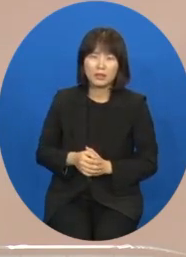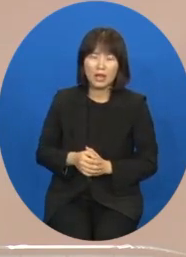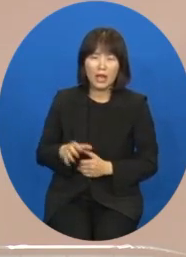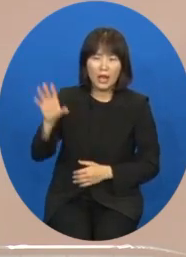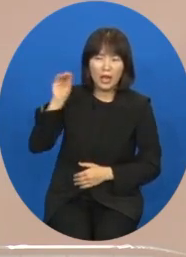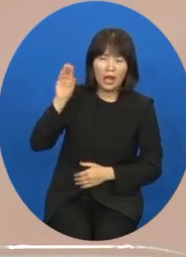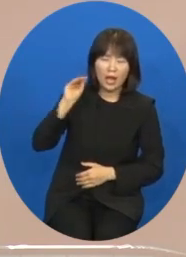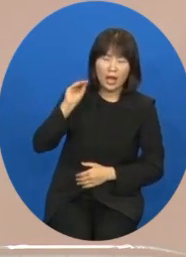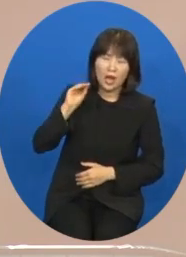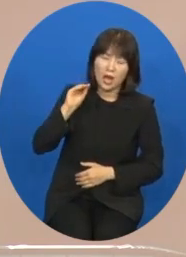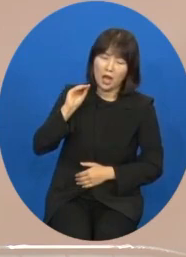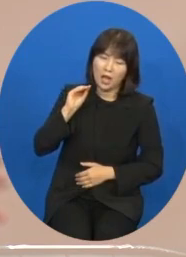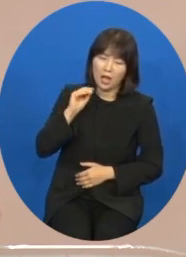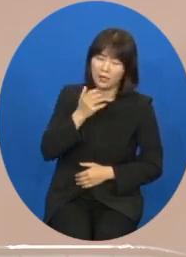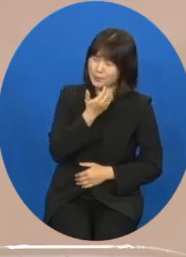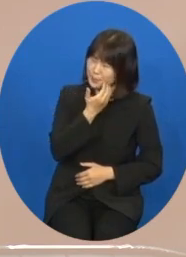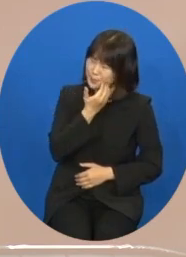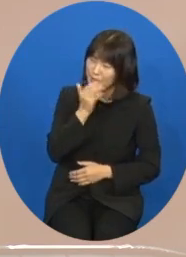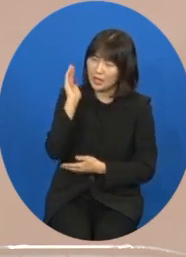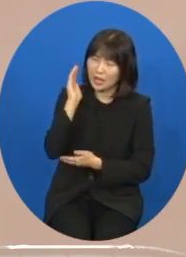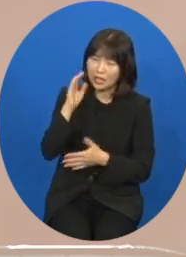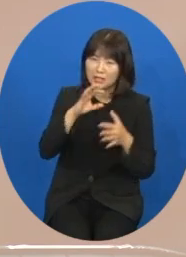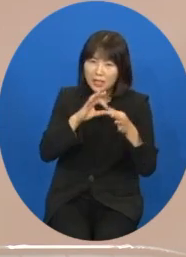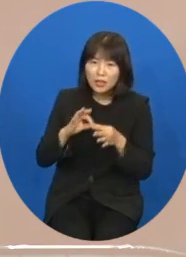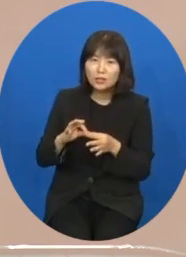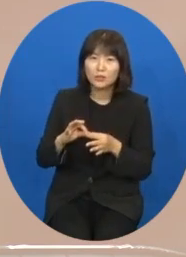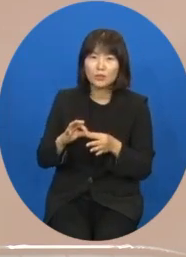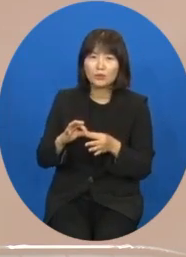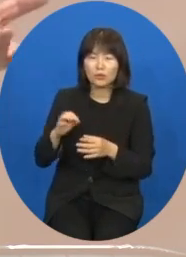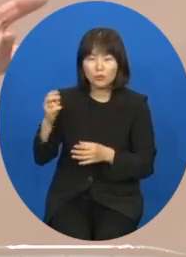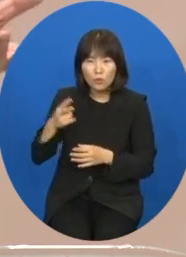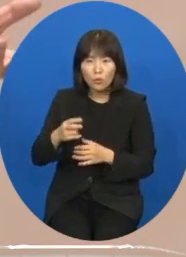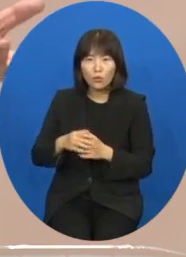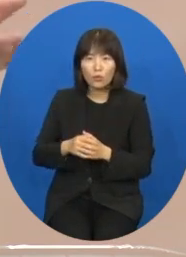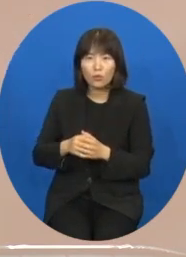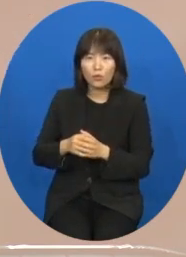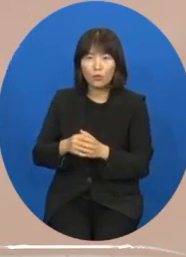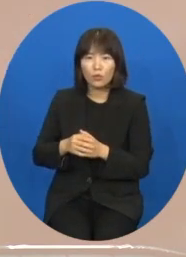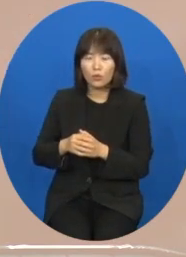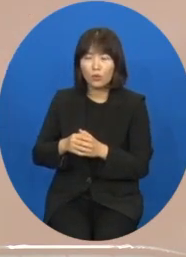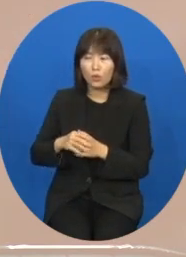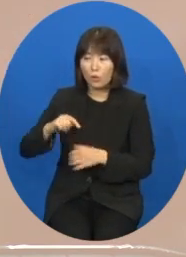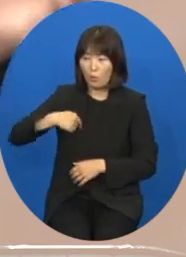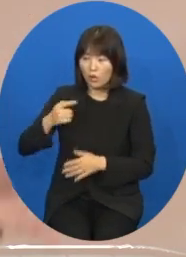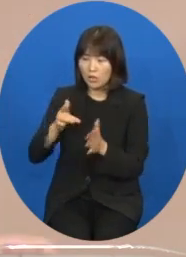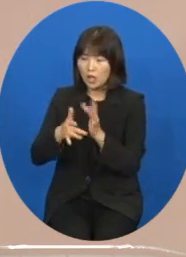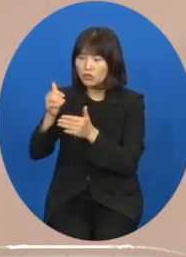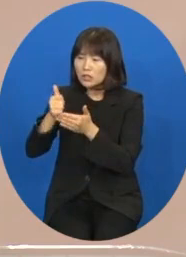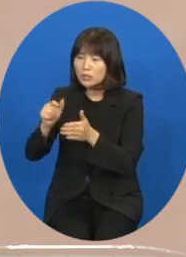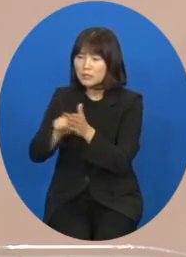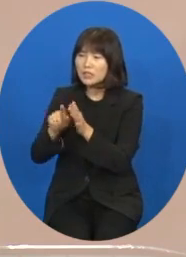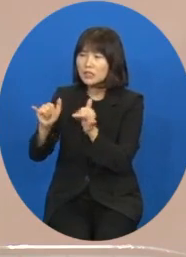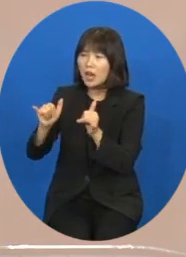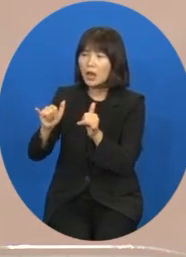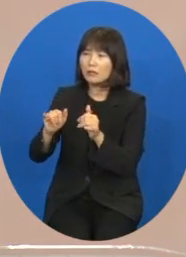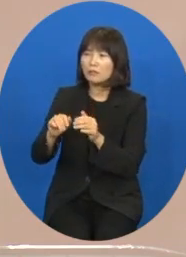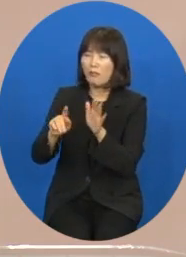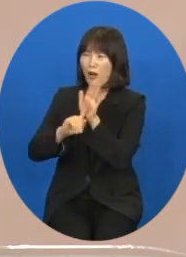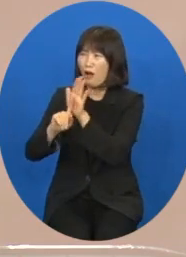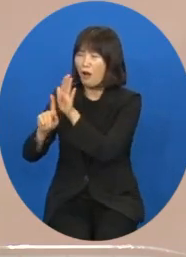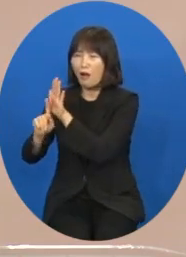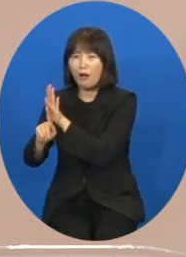듣기가 민망한 이야기를 계속하고 사시고 그러고는 또 자기들이 예수 믿는 사람이라고 온 비행기 안에 다 광고하고